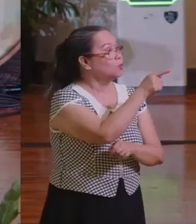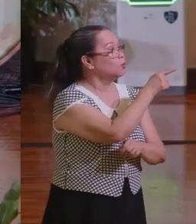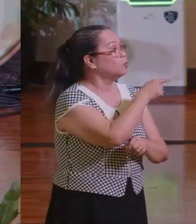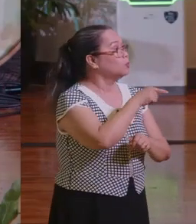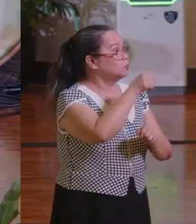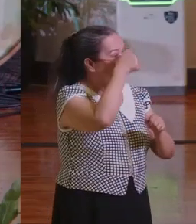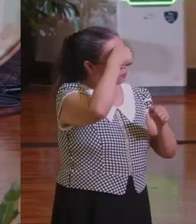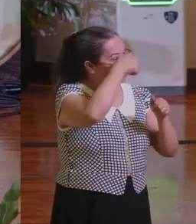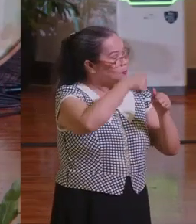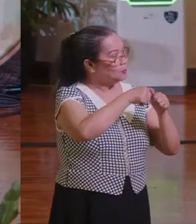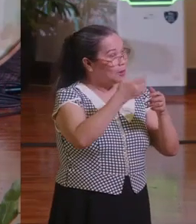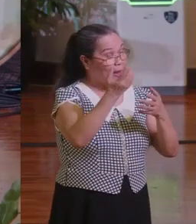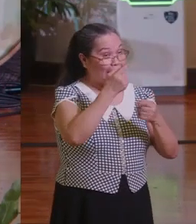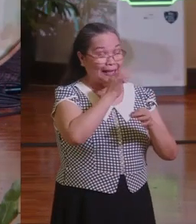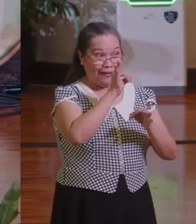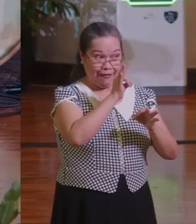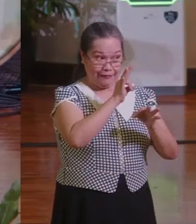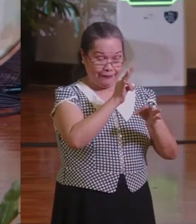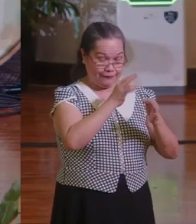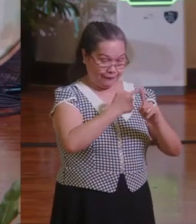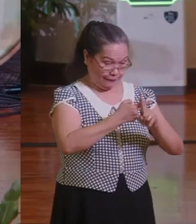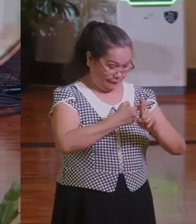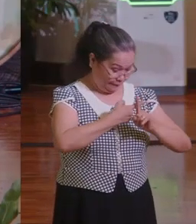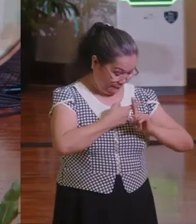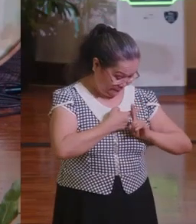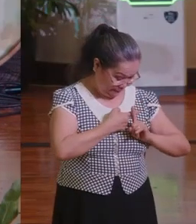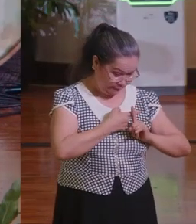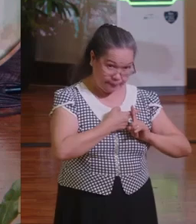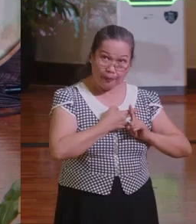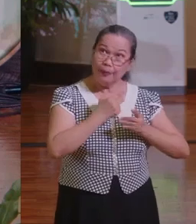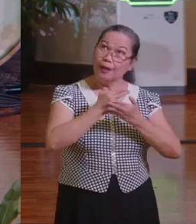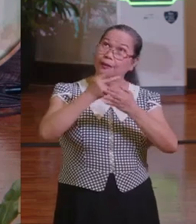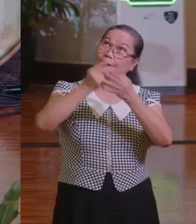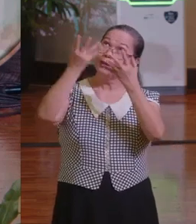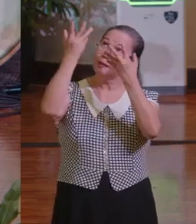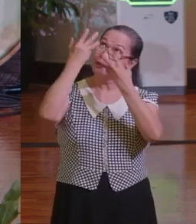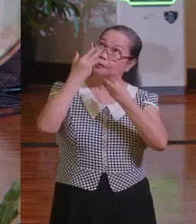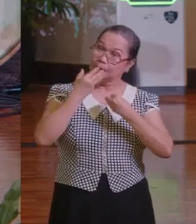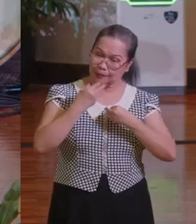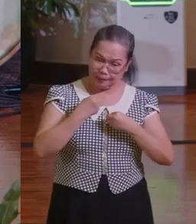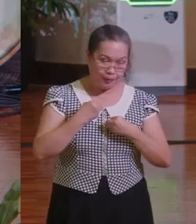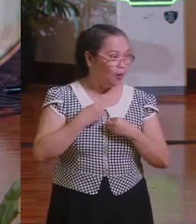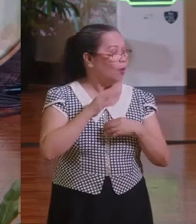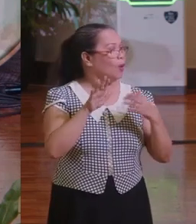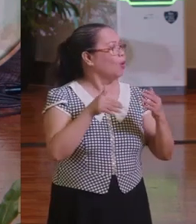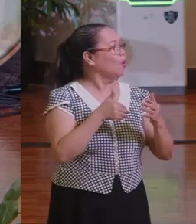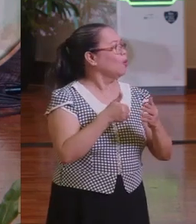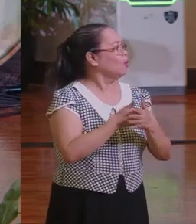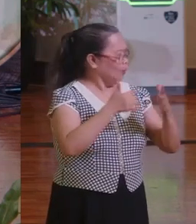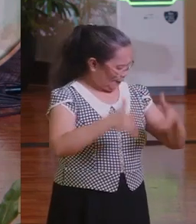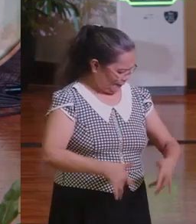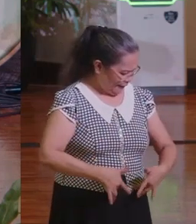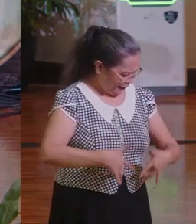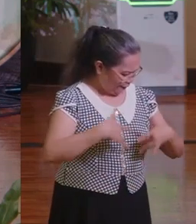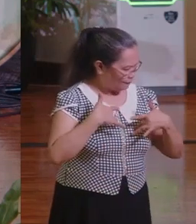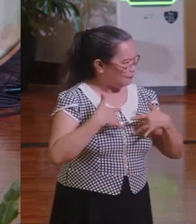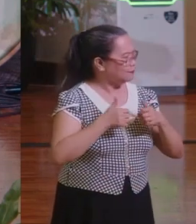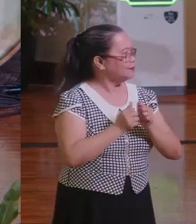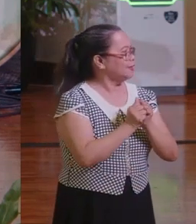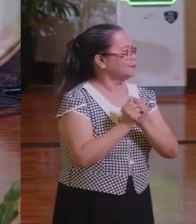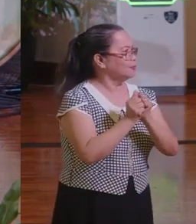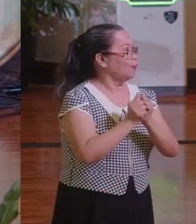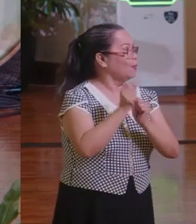pinananahanan na ng Espiritu ng Diyos. Ang lahat ng lumalakad ayon sa kanyang